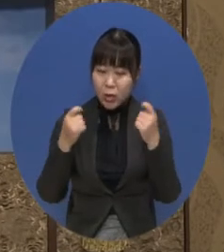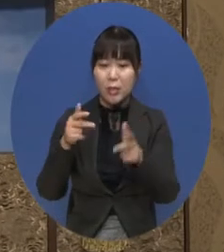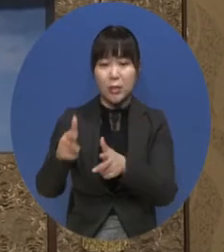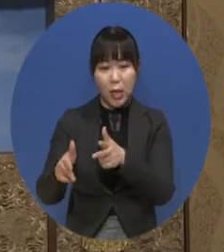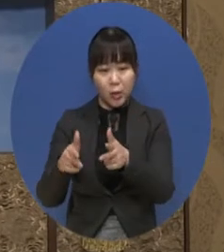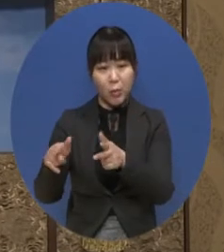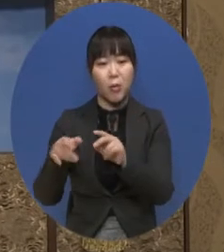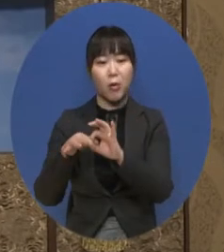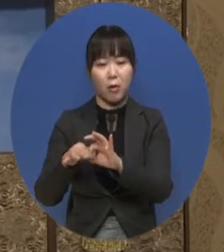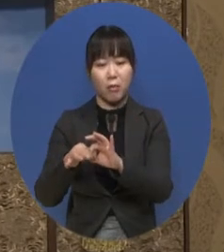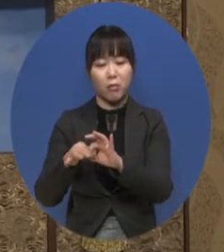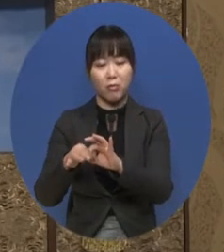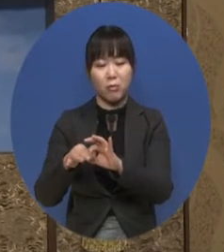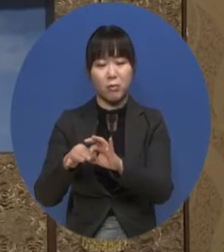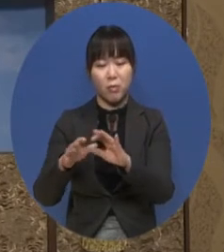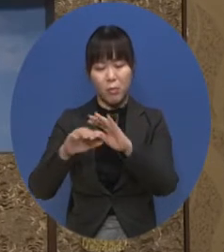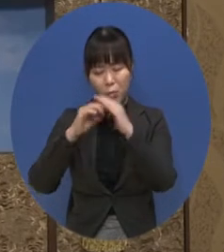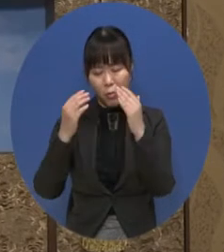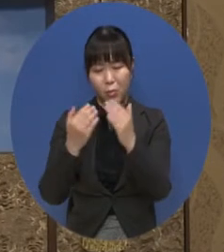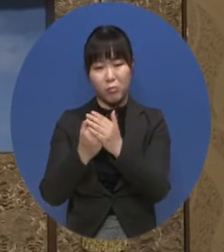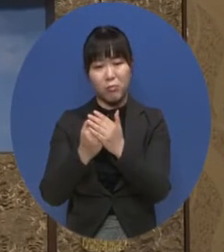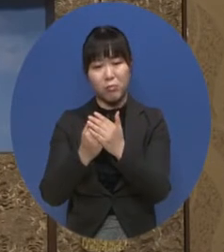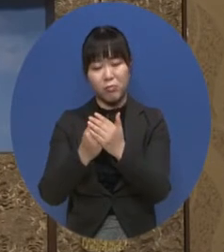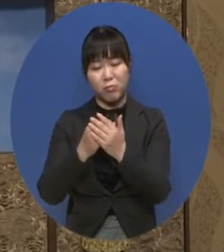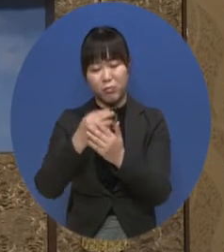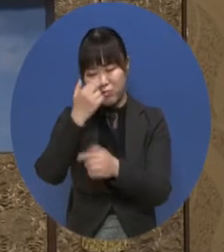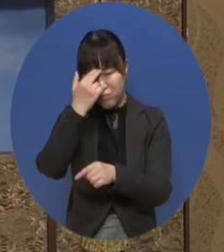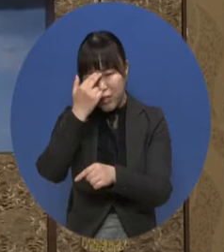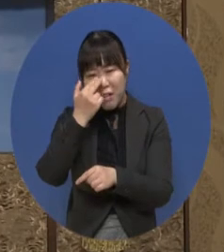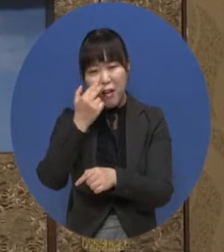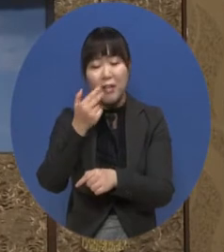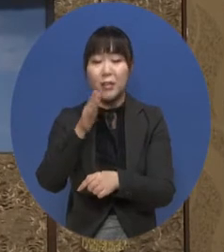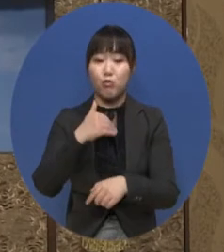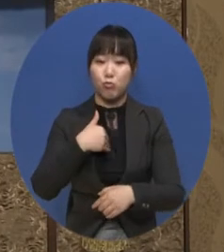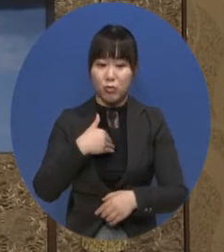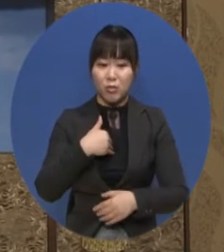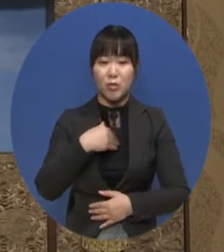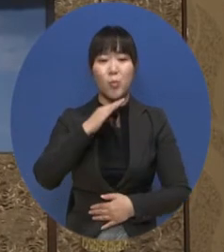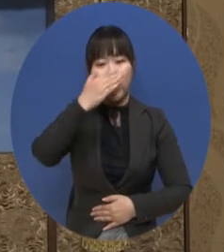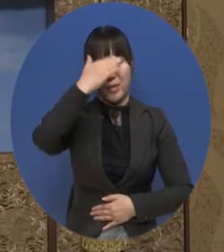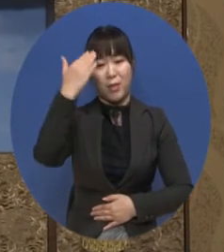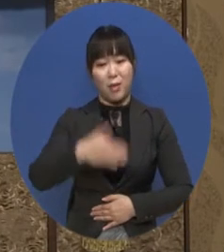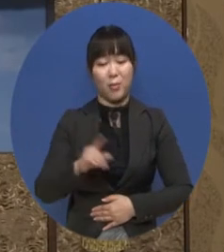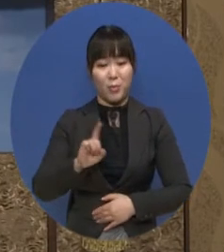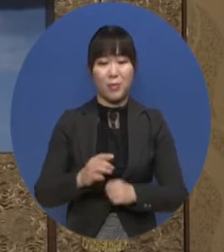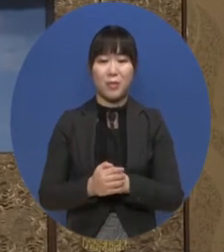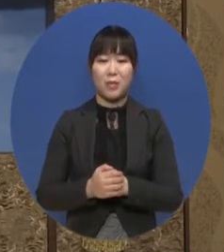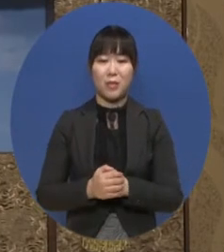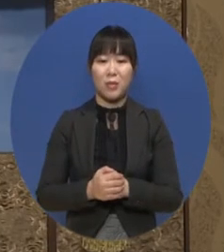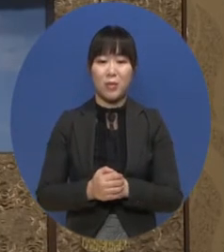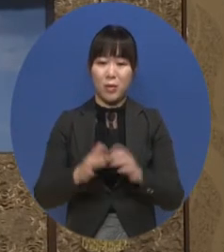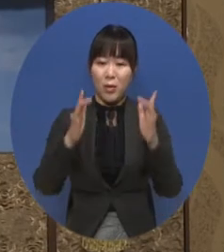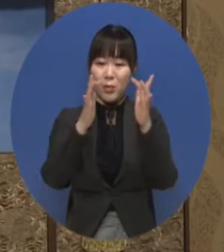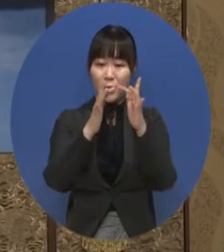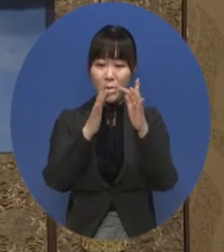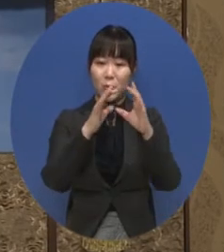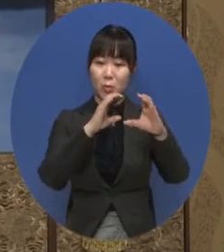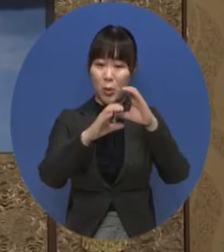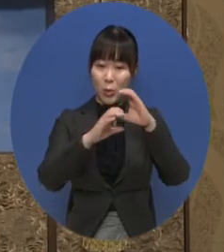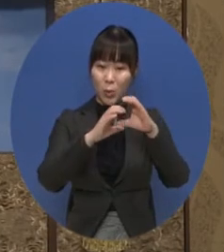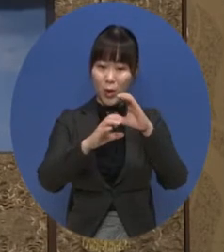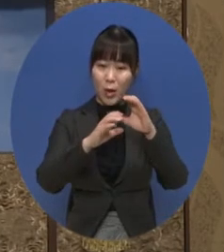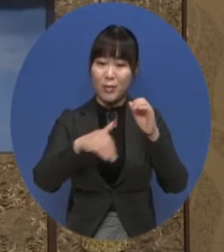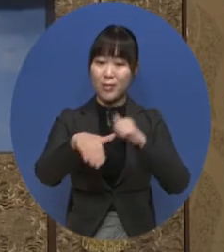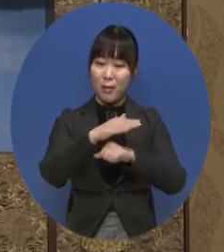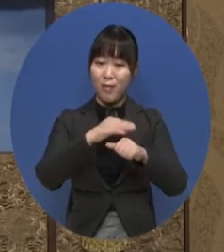이런 쪽은 거의 이제 이루어지지 않고 네, 있기 때문에 많이 어려우시죠. 네, 저희는 다행히도 이렇게 온라인으로